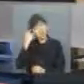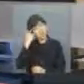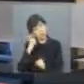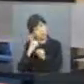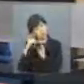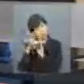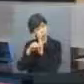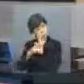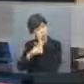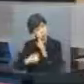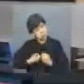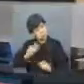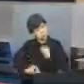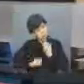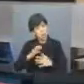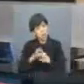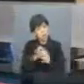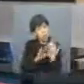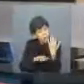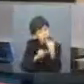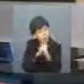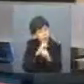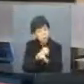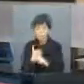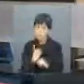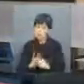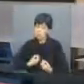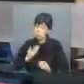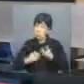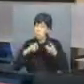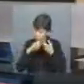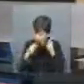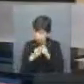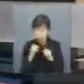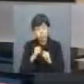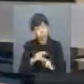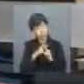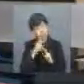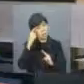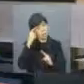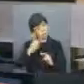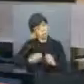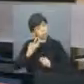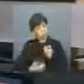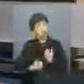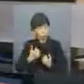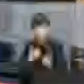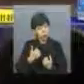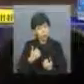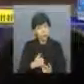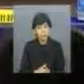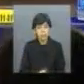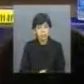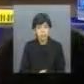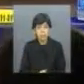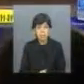ขอบเขตในการแสดงความคิดเห็นผ่านสื่อออนไลน์เป็นการสะท้อนถึงปัญหาด้านเสรีภาพในการแสดงออกทางความคิดเห็นค่ะ